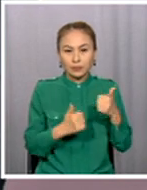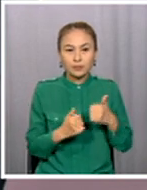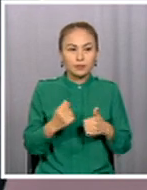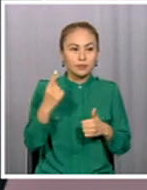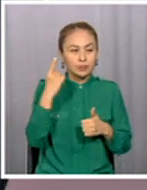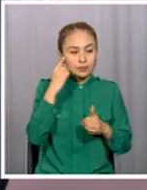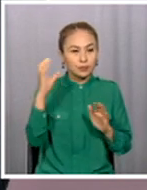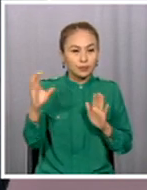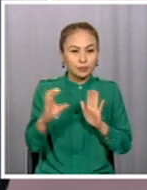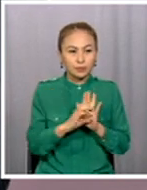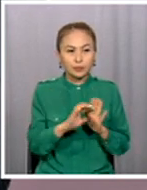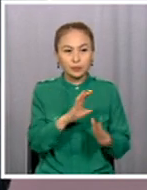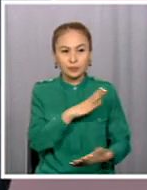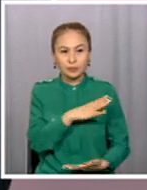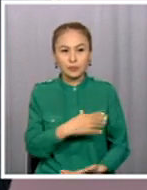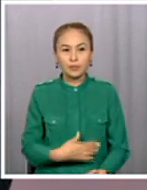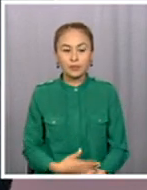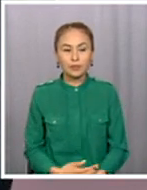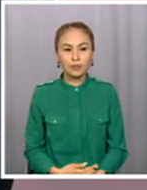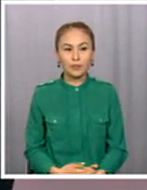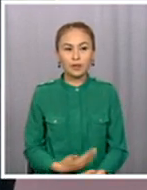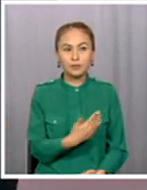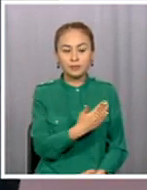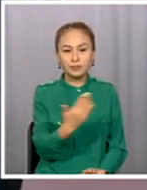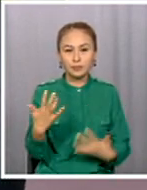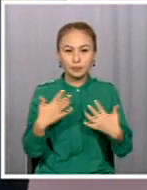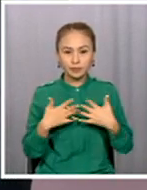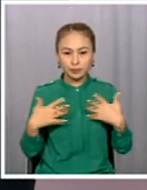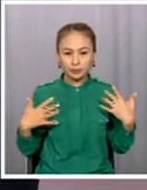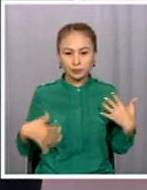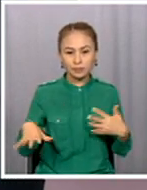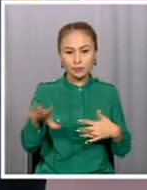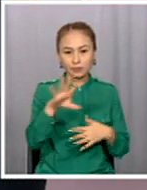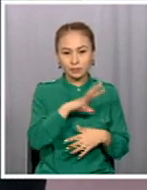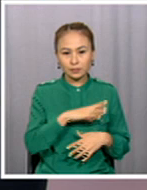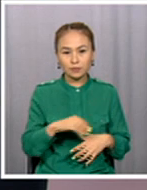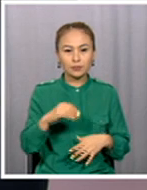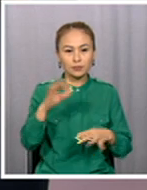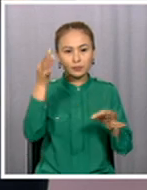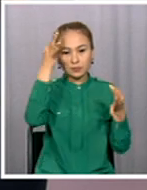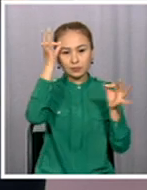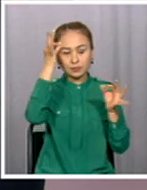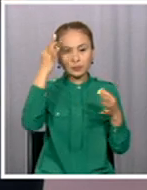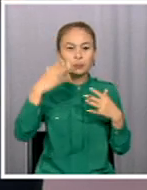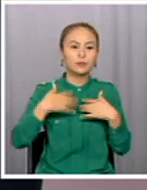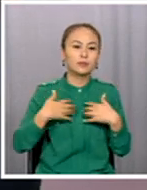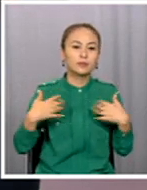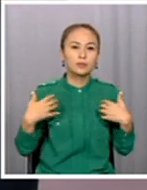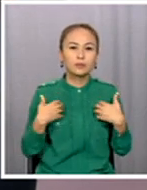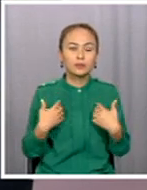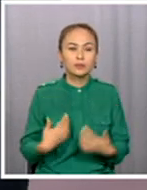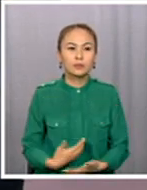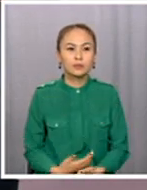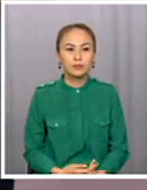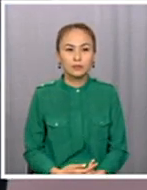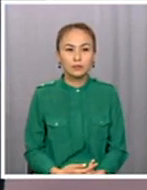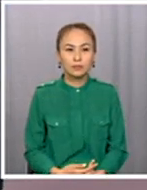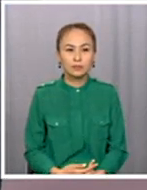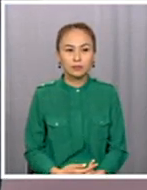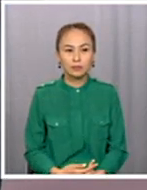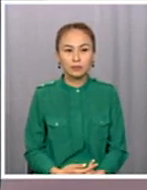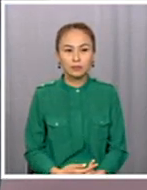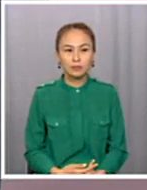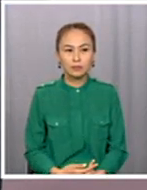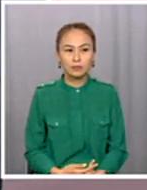тыңдап шықтық. Бұл жануарлардың барлығы жабайы жануарлар. Ал